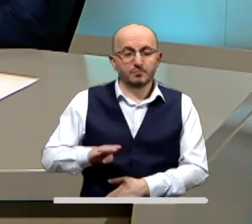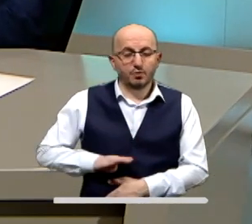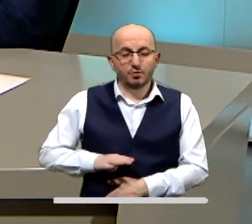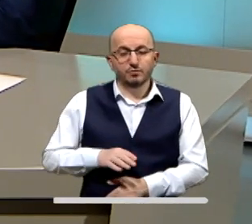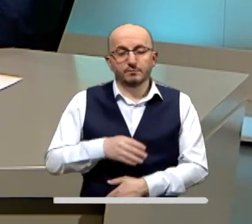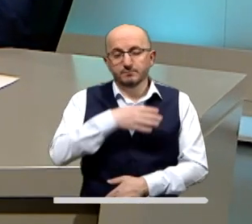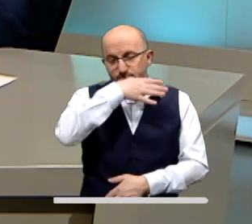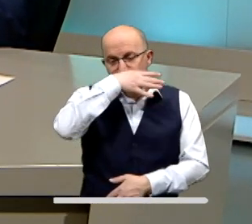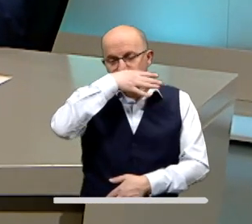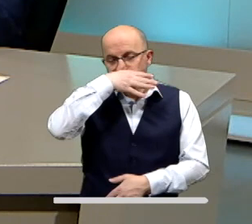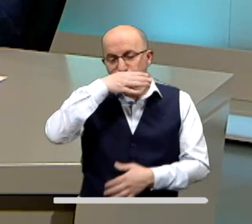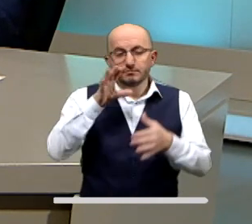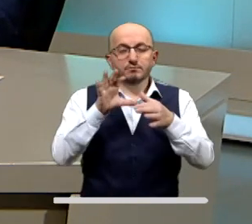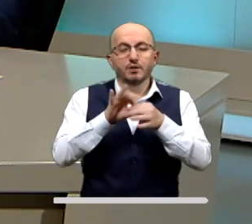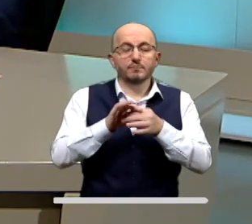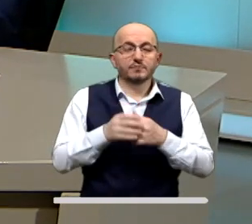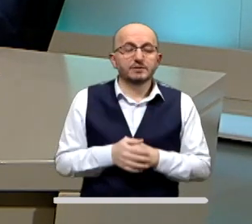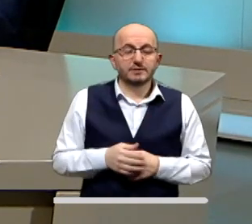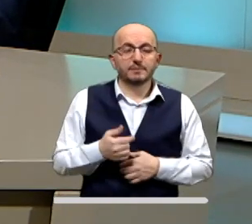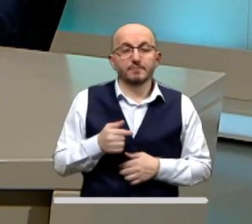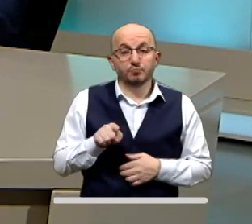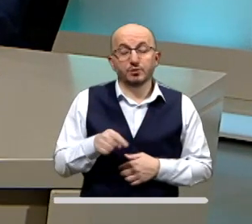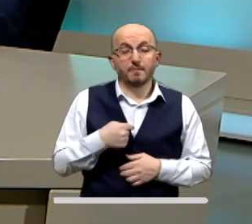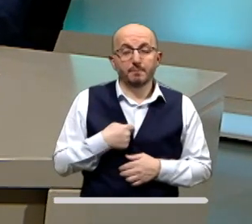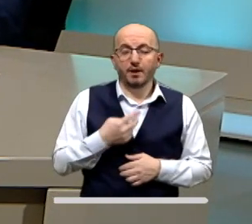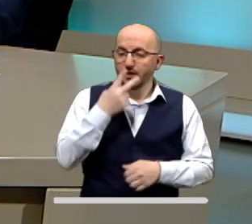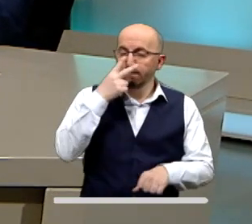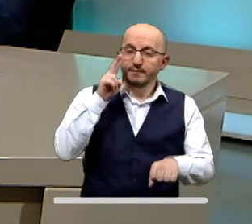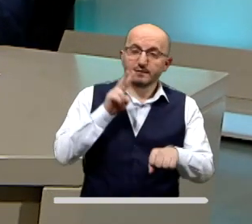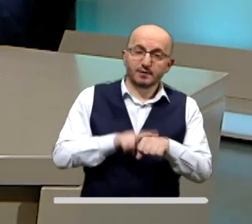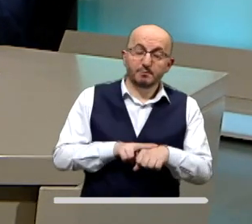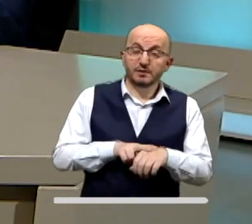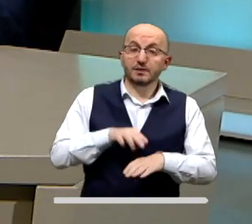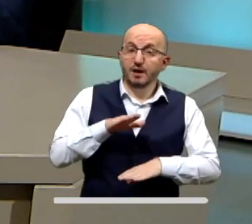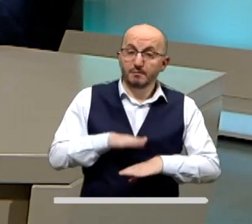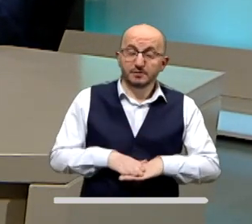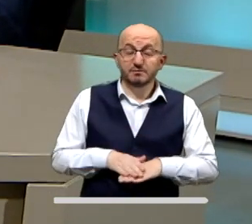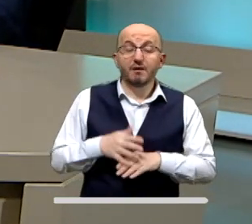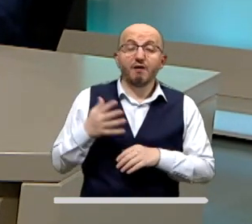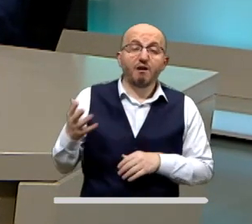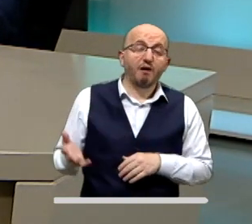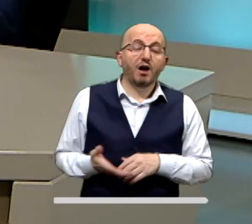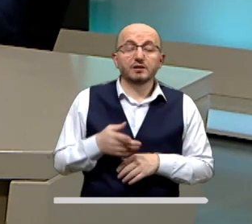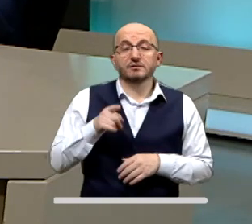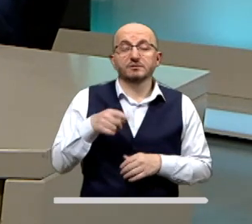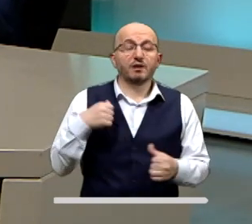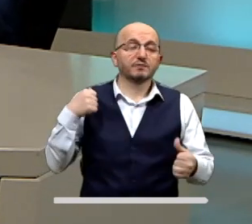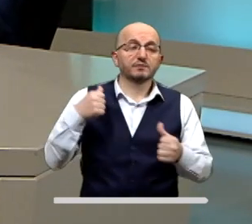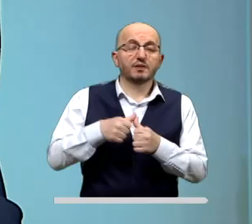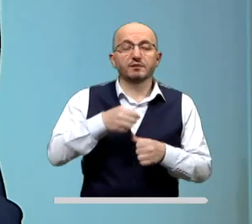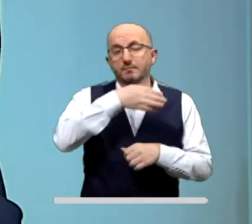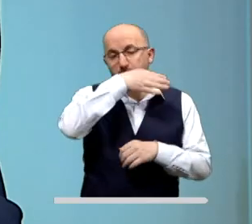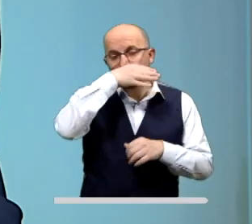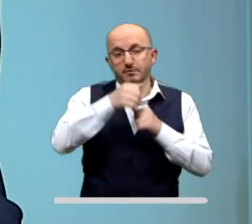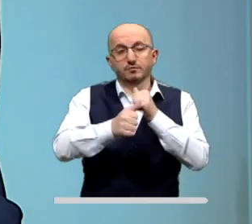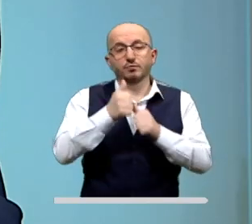bağımlısı buna Ben yemin ettirdim ki eğer dedim Sen tekrar maddeye dönüş